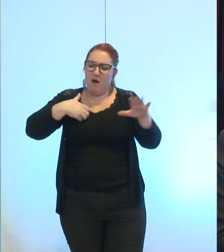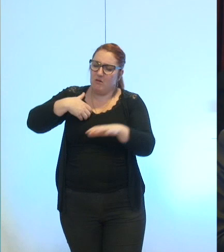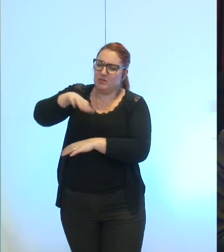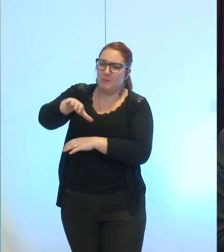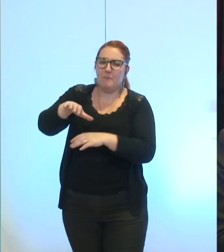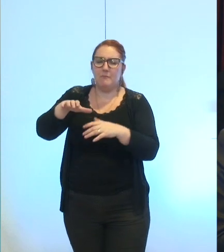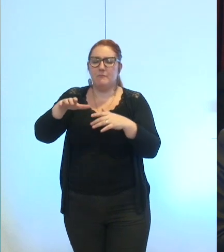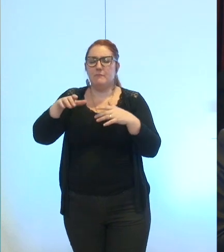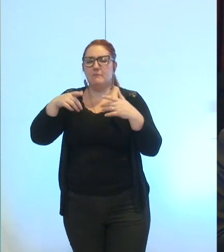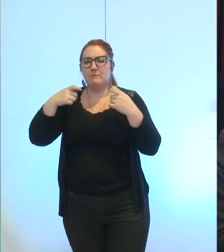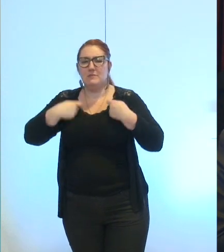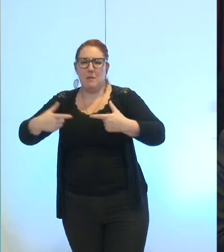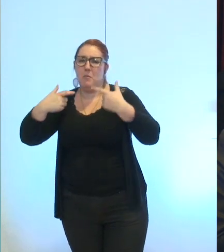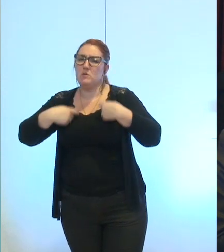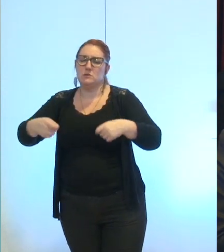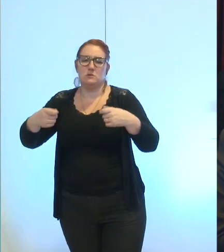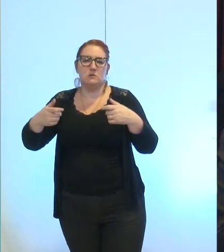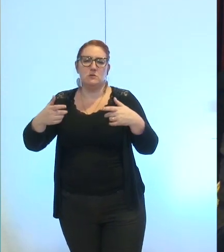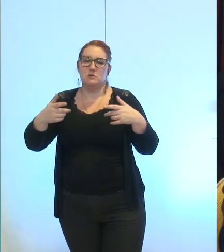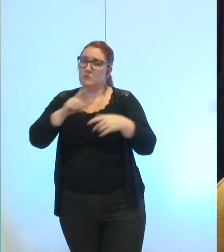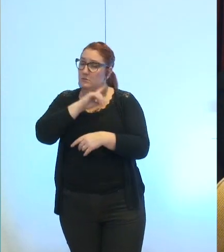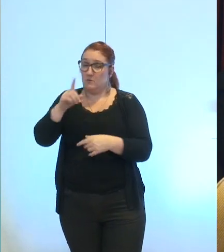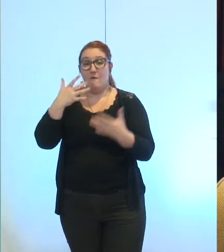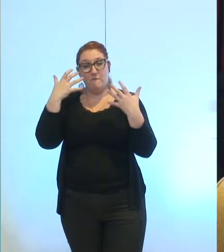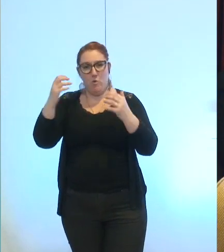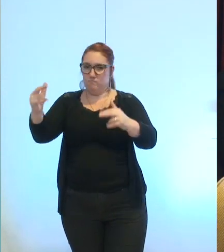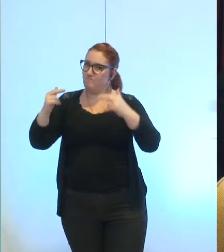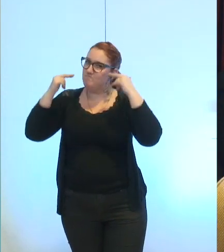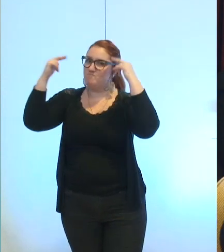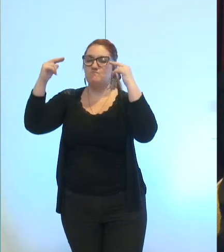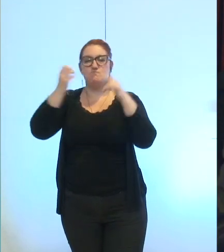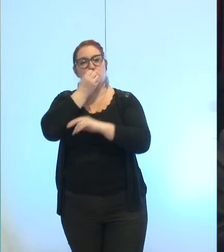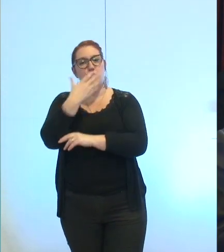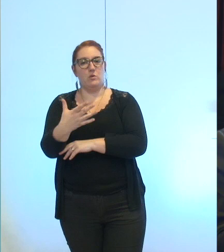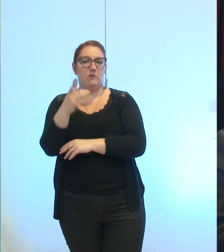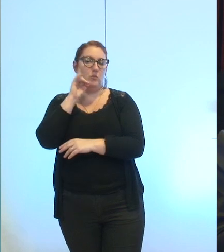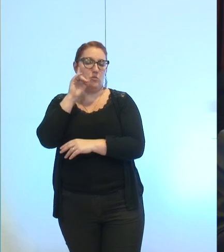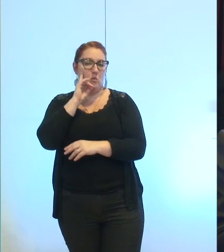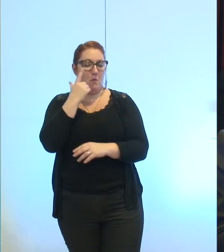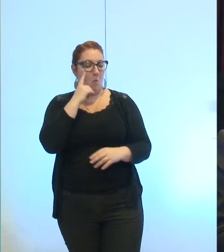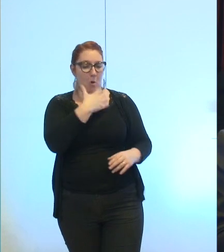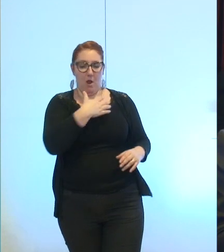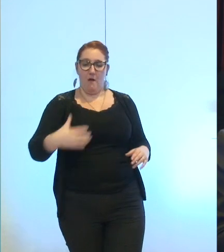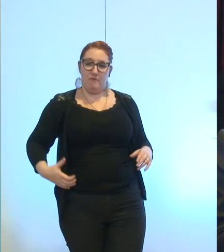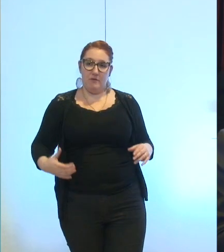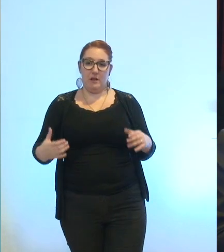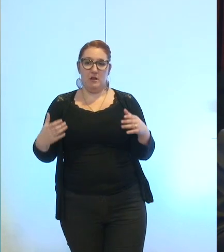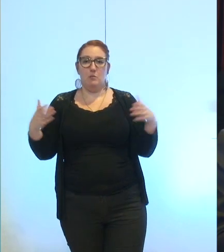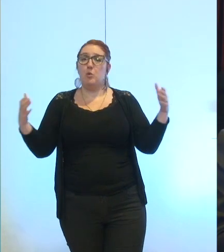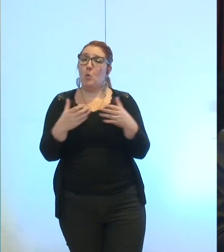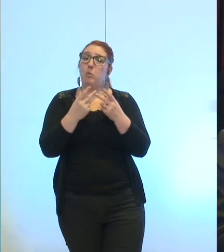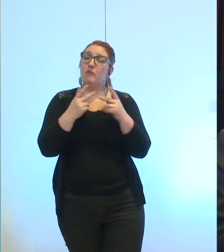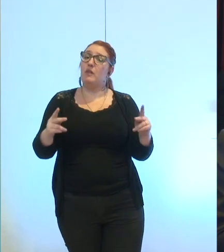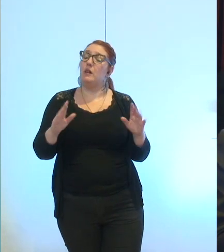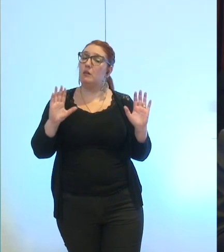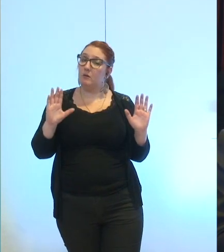plutôt les maintenir à un très haut niveau non seulement pour la ville mais pour le pour le groupe ville c'était là le